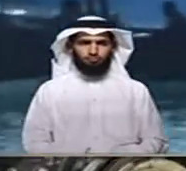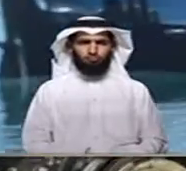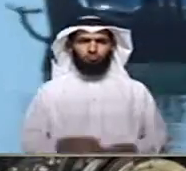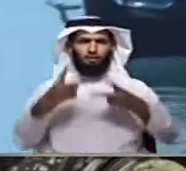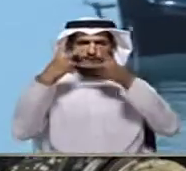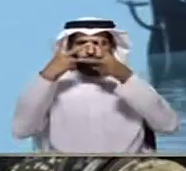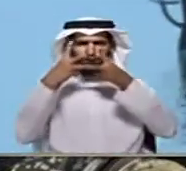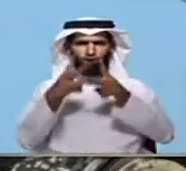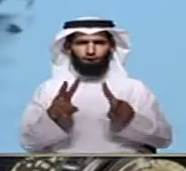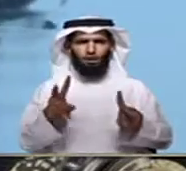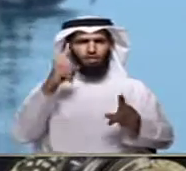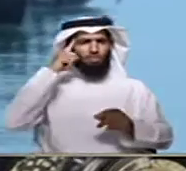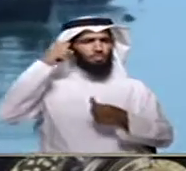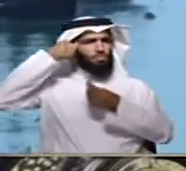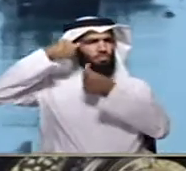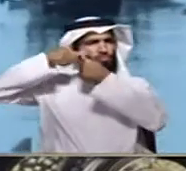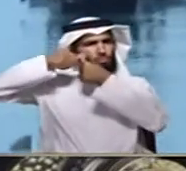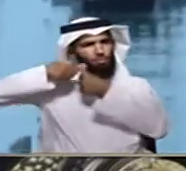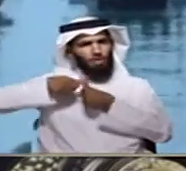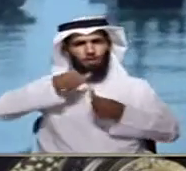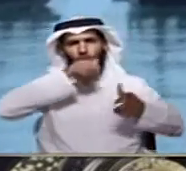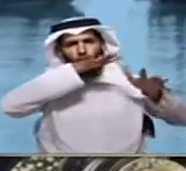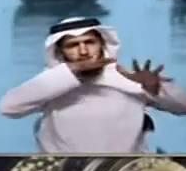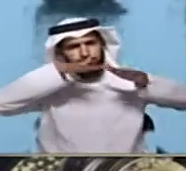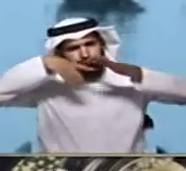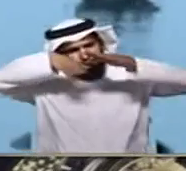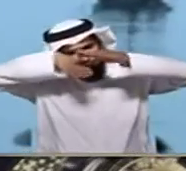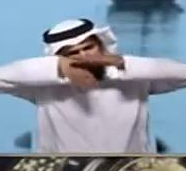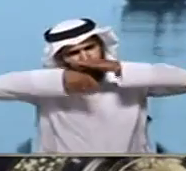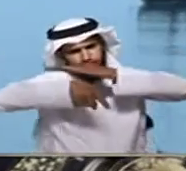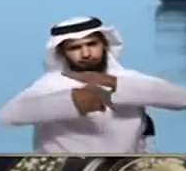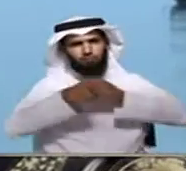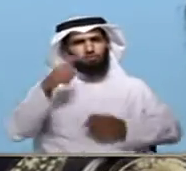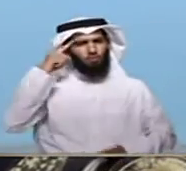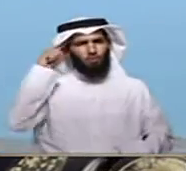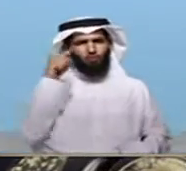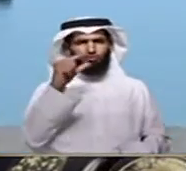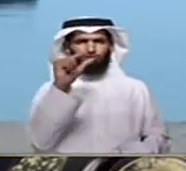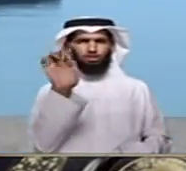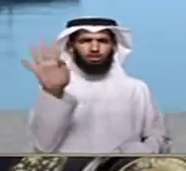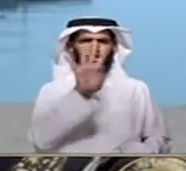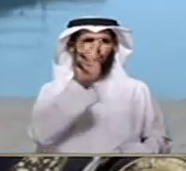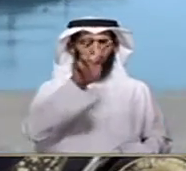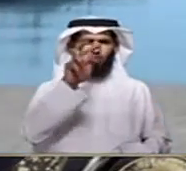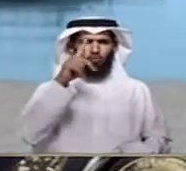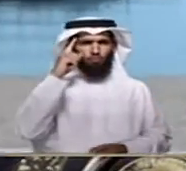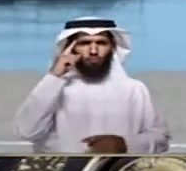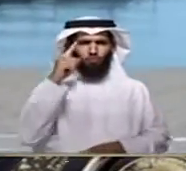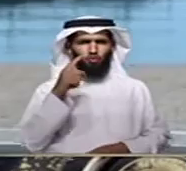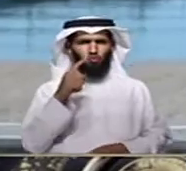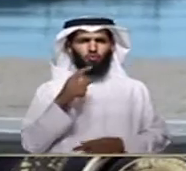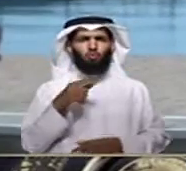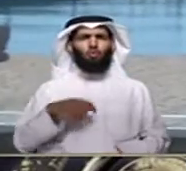انطلقت رحلة إحياء ذكرى الغوص 31 يوم الدشة أو دشة الغواصين، والتي تأتي تحت